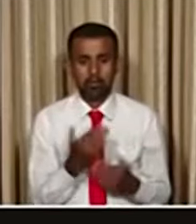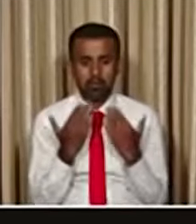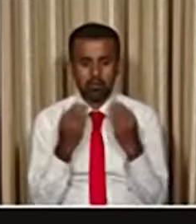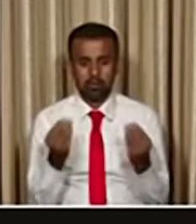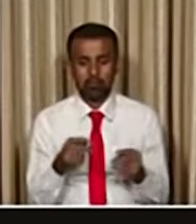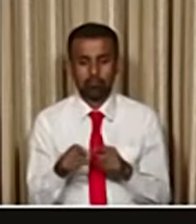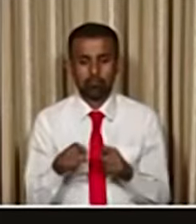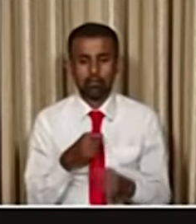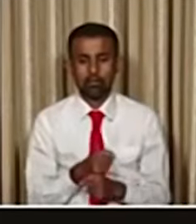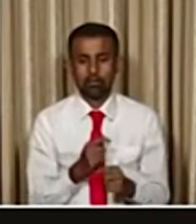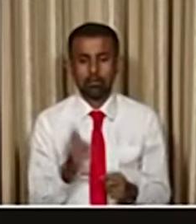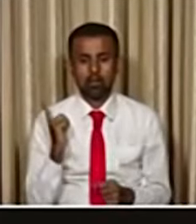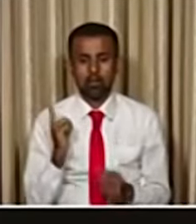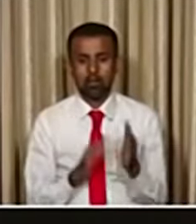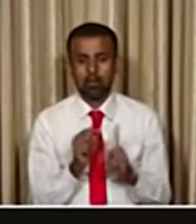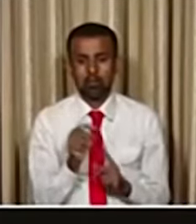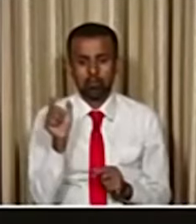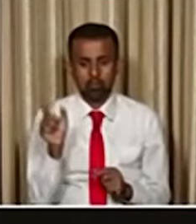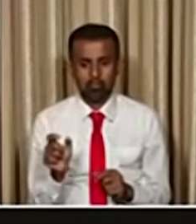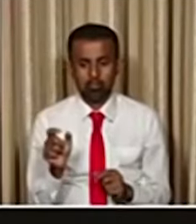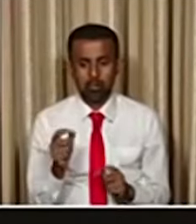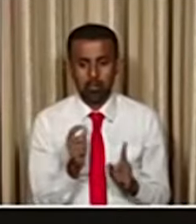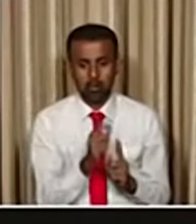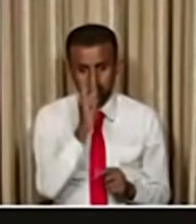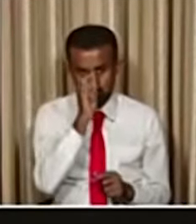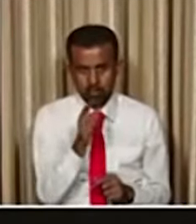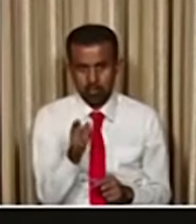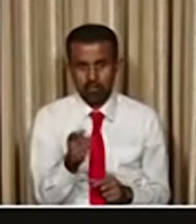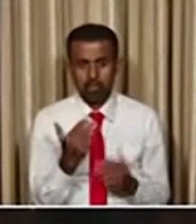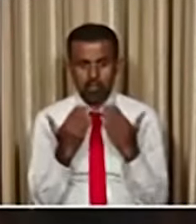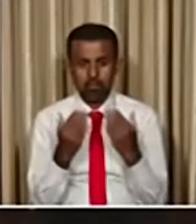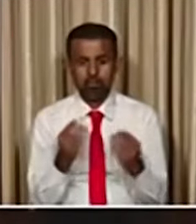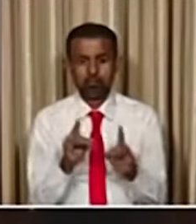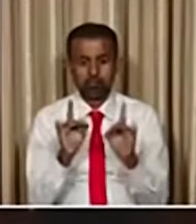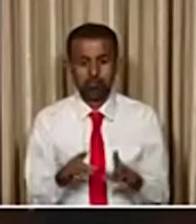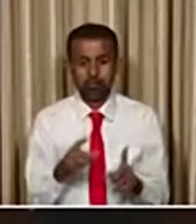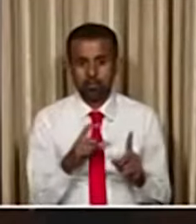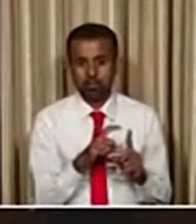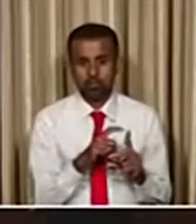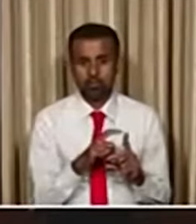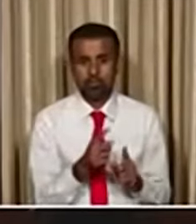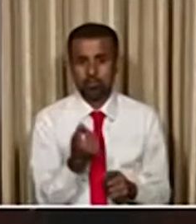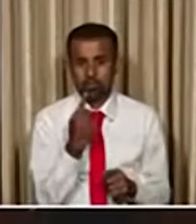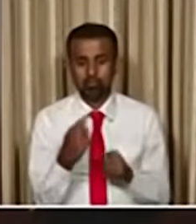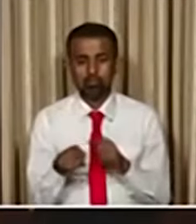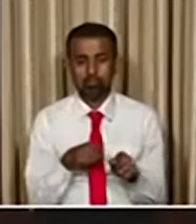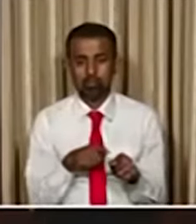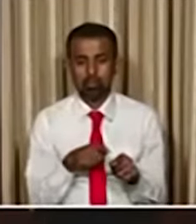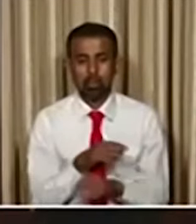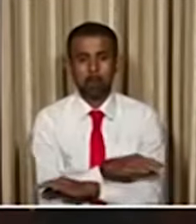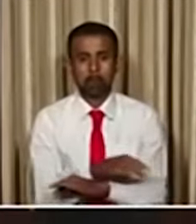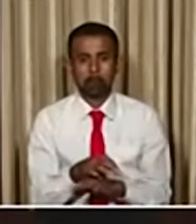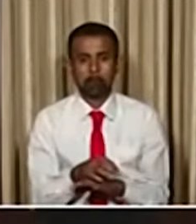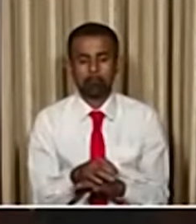ස්තුතිවන්ත වෙනවා ඒ වගේම රාජ්‍ය ආරක්ෂක රාජ්‍ය අමාත්‍යතුමා ප්‍රමිත බණ්ඩාර තෙන්නකෝන් මැතිතුමාටත් ස්තුතිවන්ත වෙනවා දෑසිරි මන්ත්‍රීතුමා කිව්වා වගේ ඒ ගත්ත